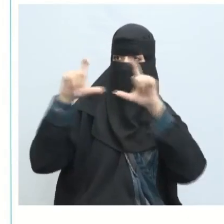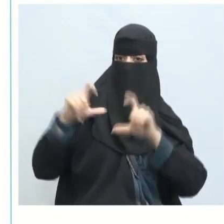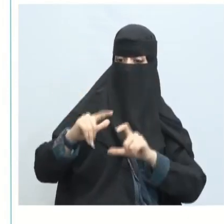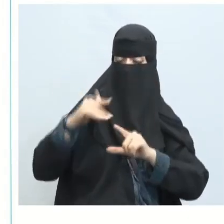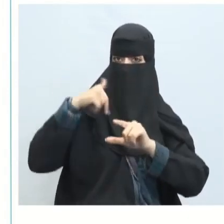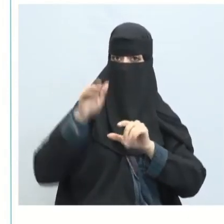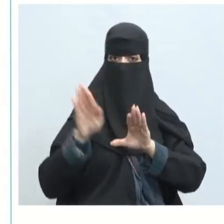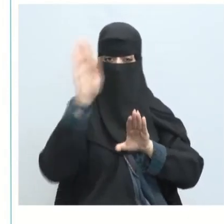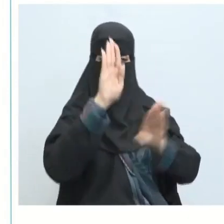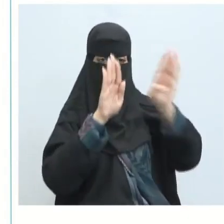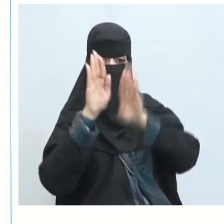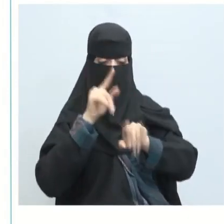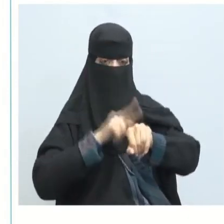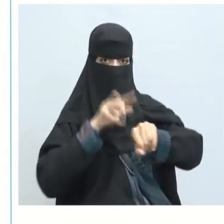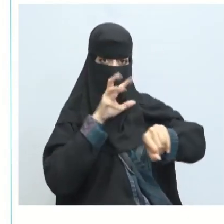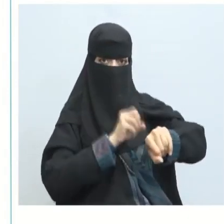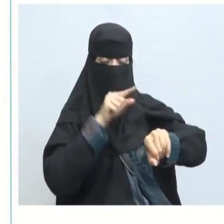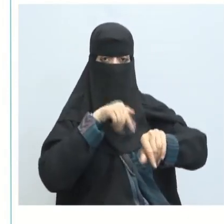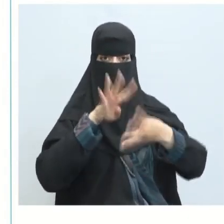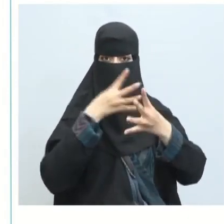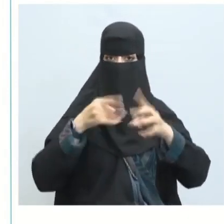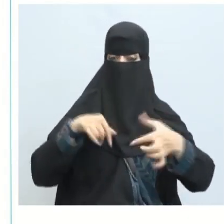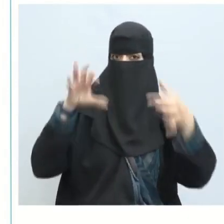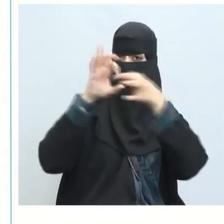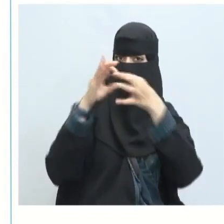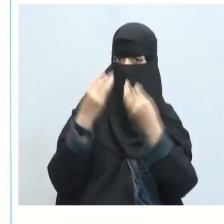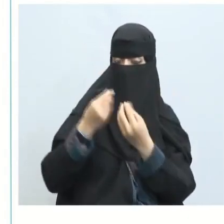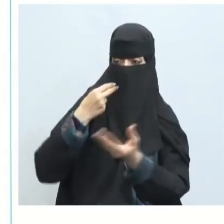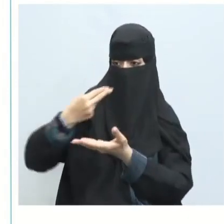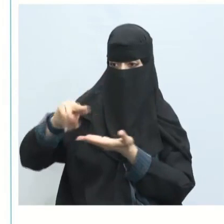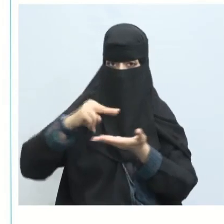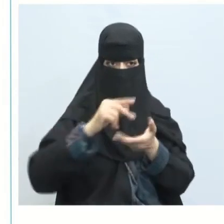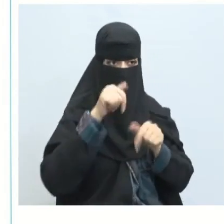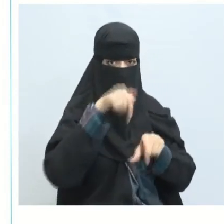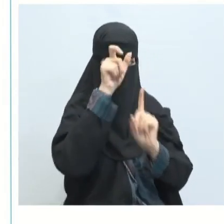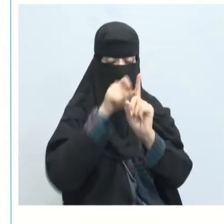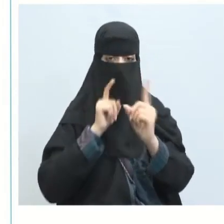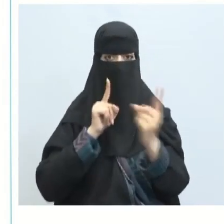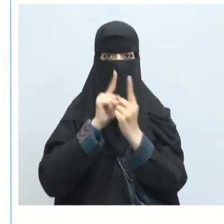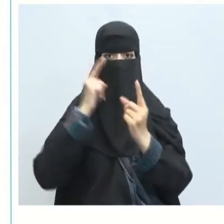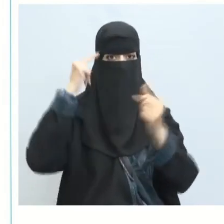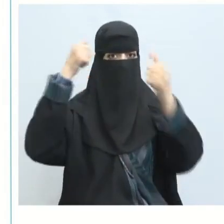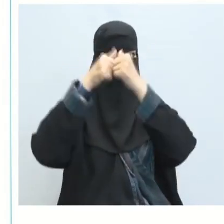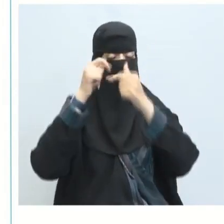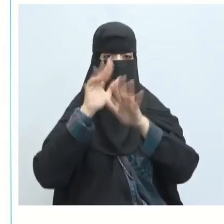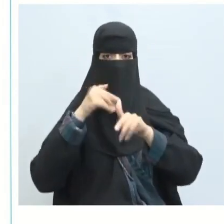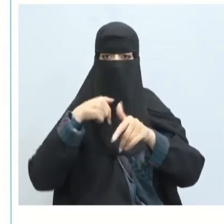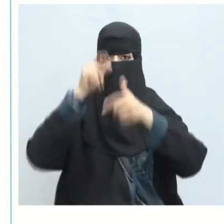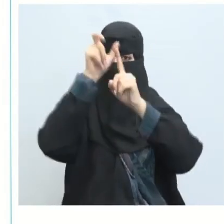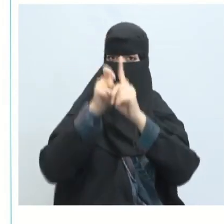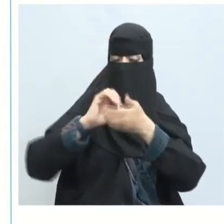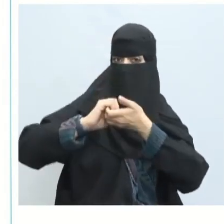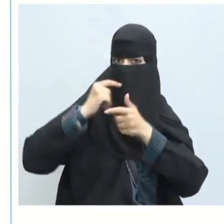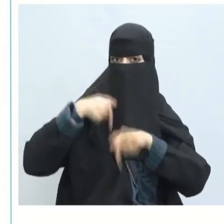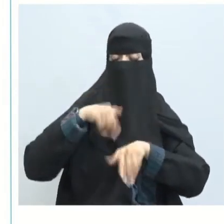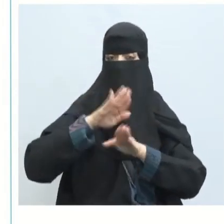يستطيع ان يضع المواعيد وايضا يربطها مثلا مع رسائل الى عملائه الى الى زملائه وبالتالي